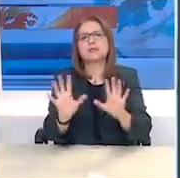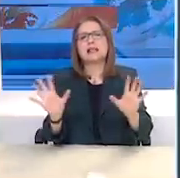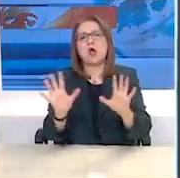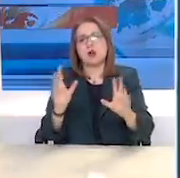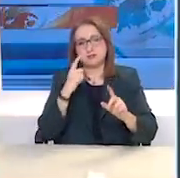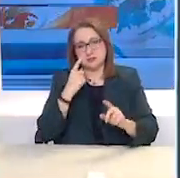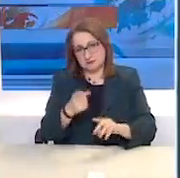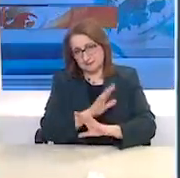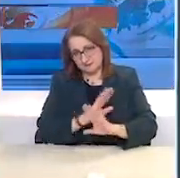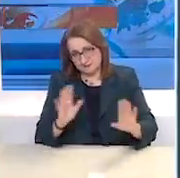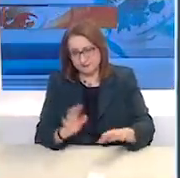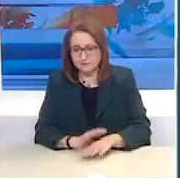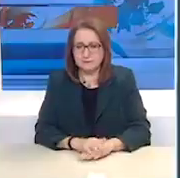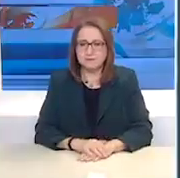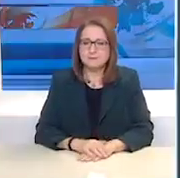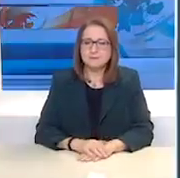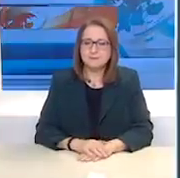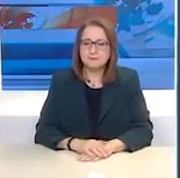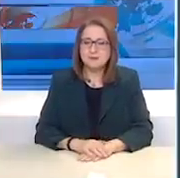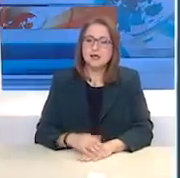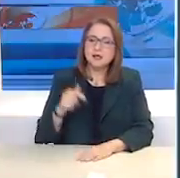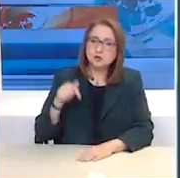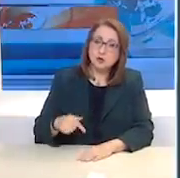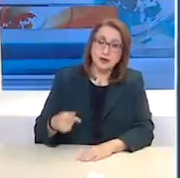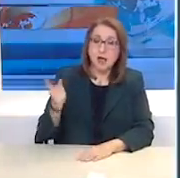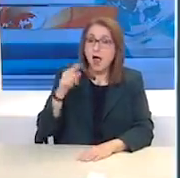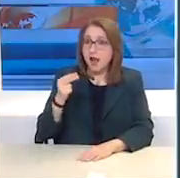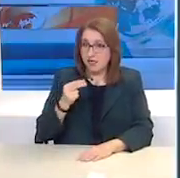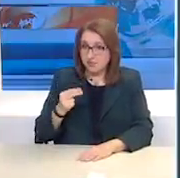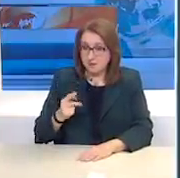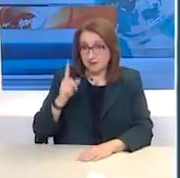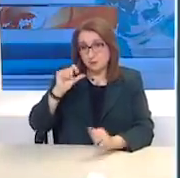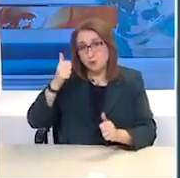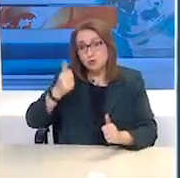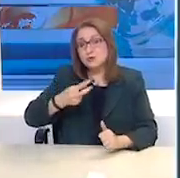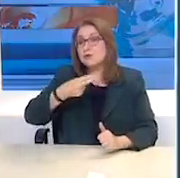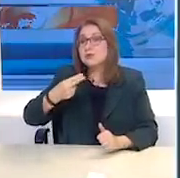ζητήματα, στο μεγάλο ζήτημα που έχει προκύψει με την Ξάνθη.